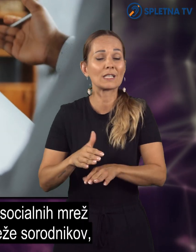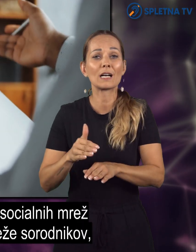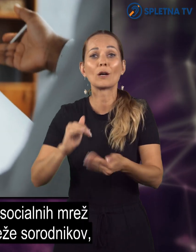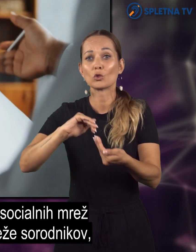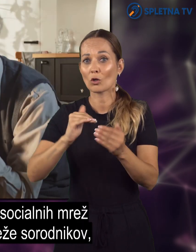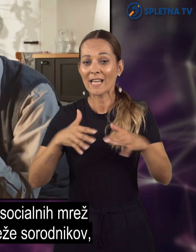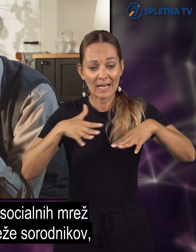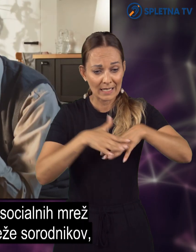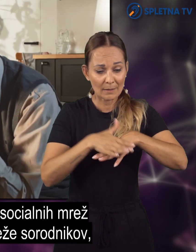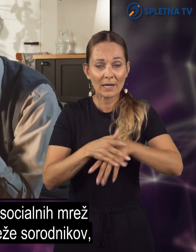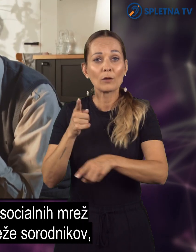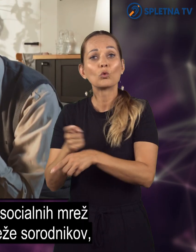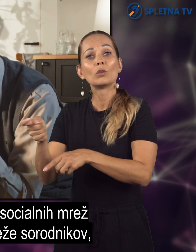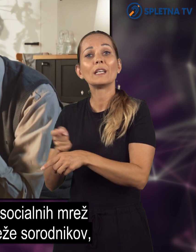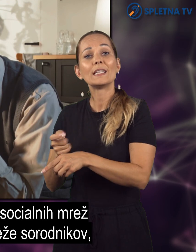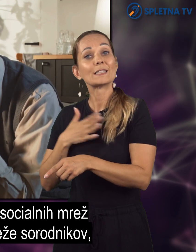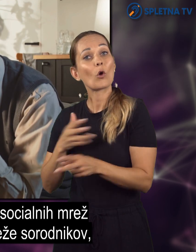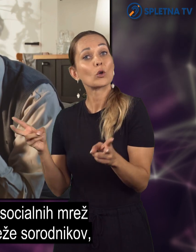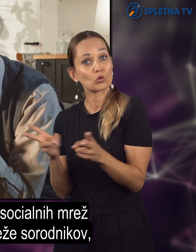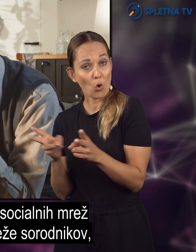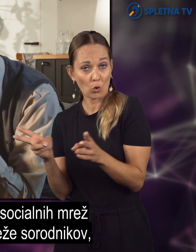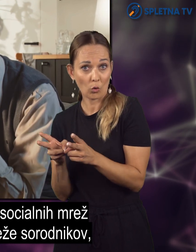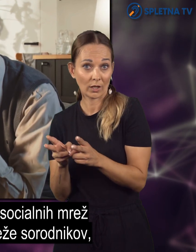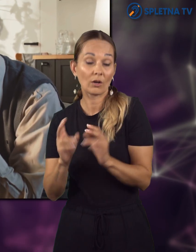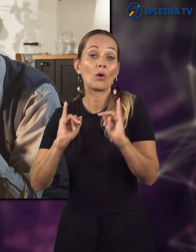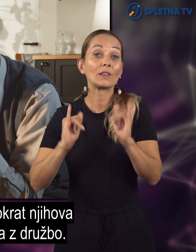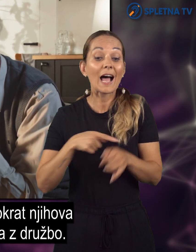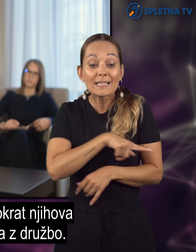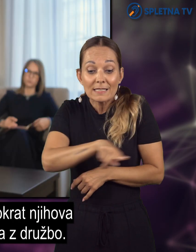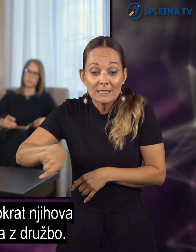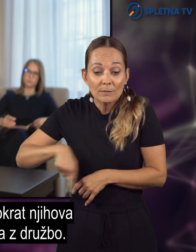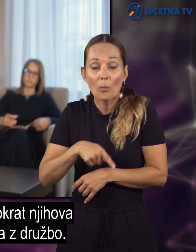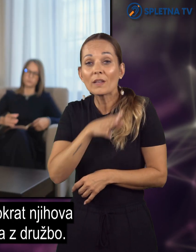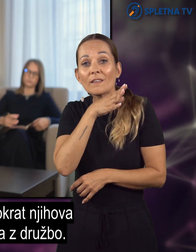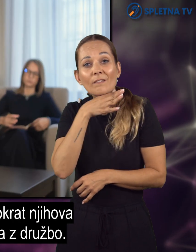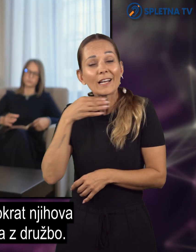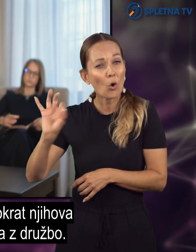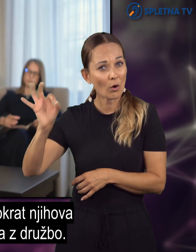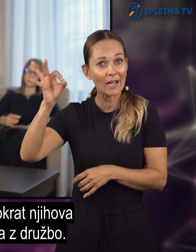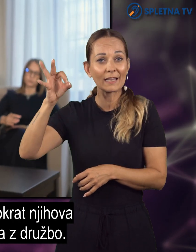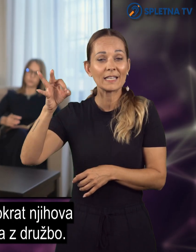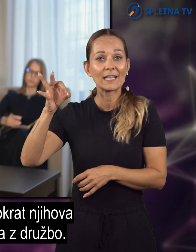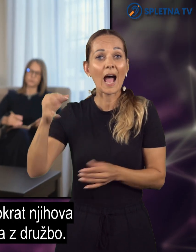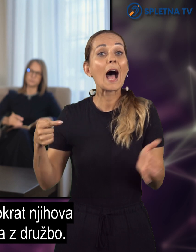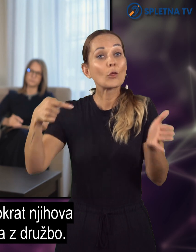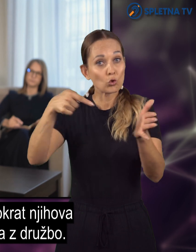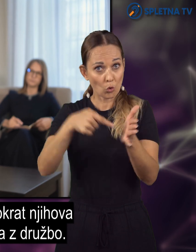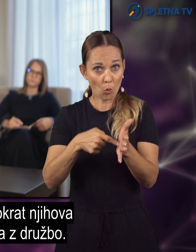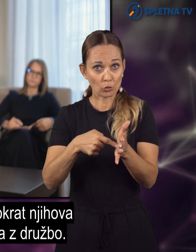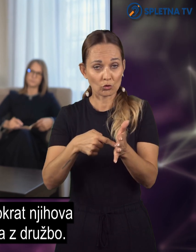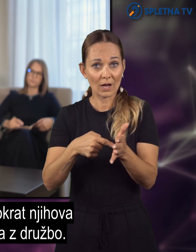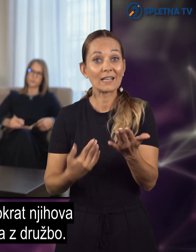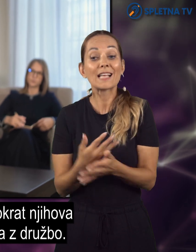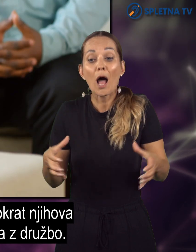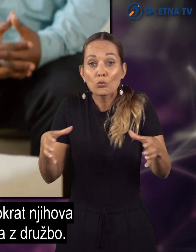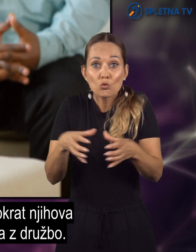vseh socialnih mrež, tudi iz socialne mreže svojih sorodnikov. Tako da smo mi velikokrat edina stičiščna